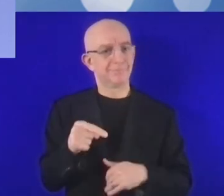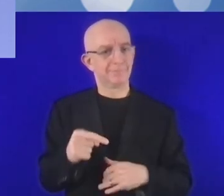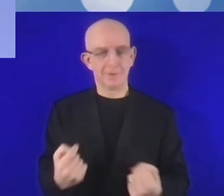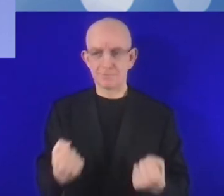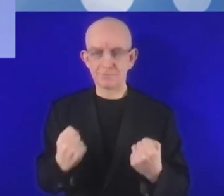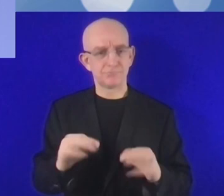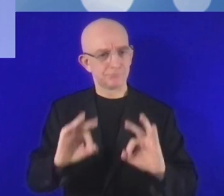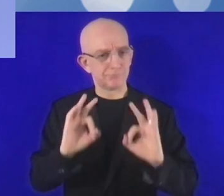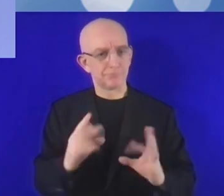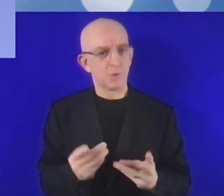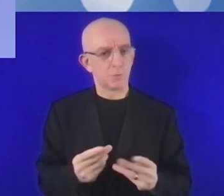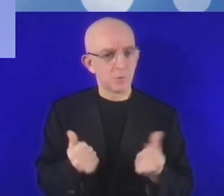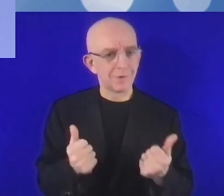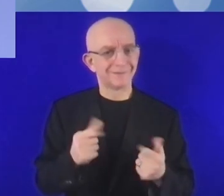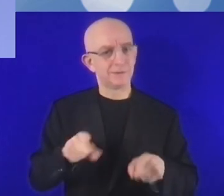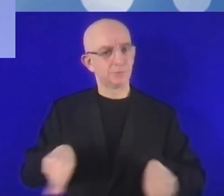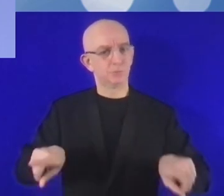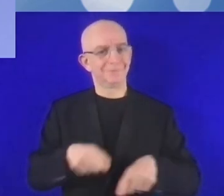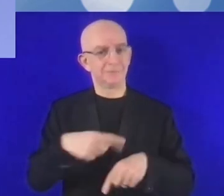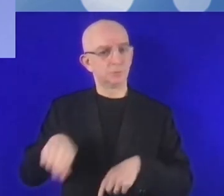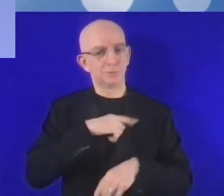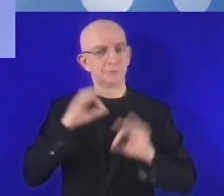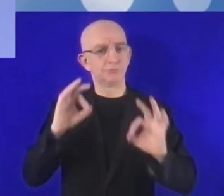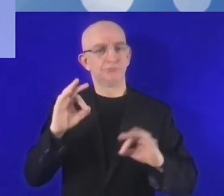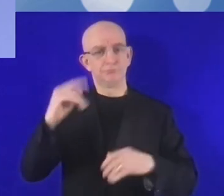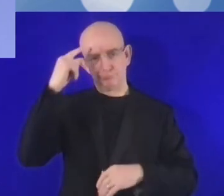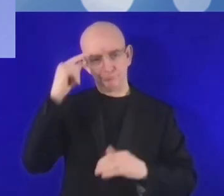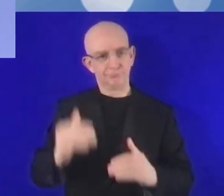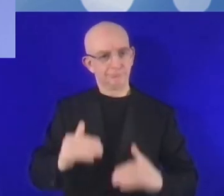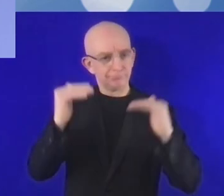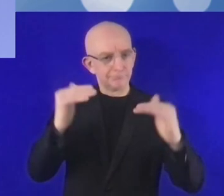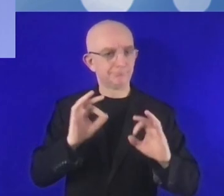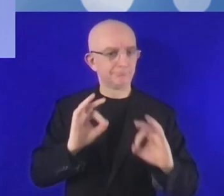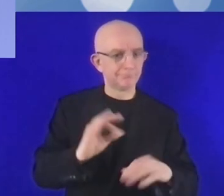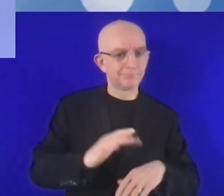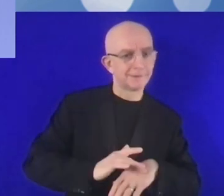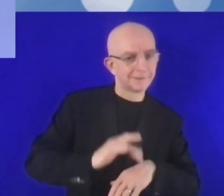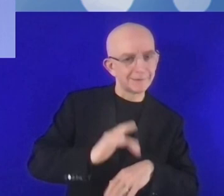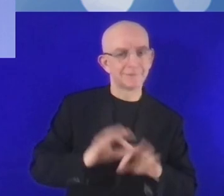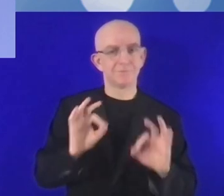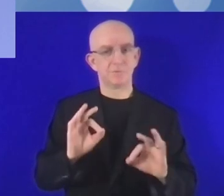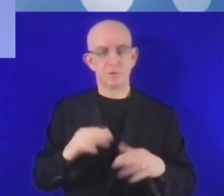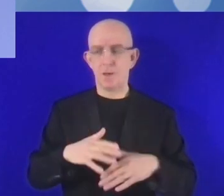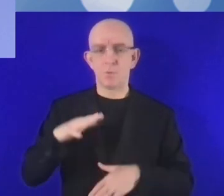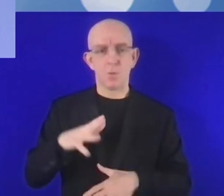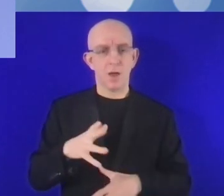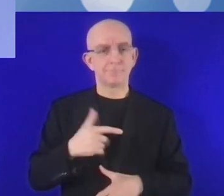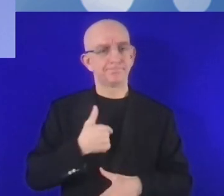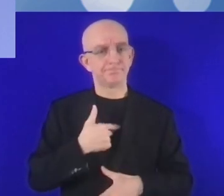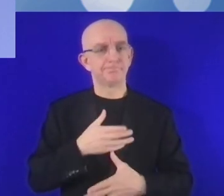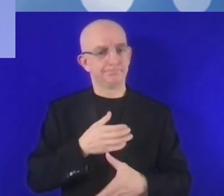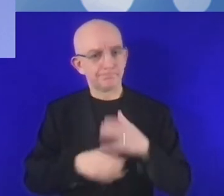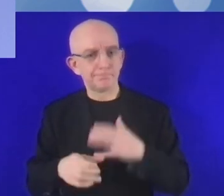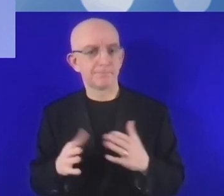себе эмпатию, чтобы становиться более счастливыми и более здоровыми людьми. А ведь именно это мы имеем в